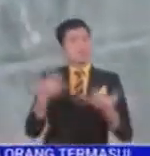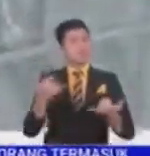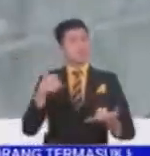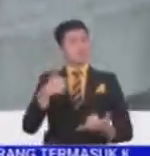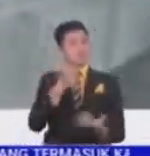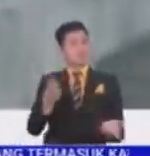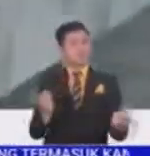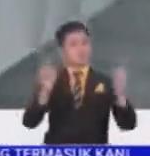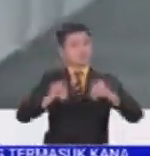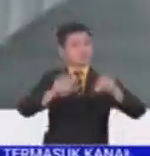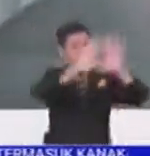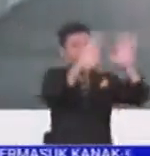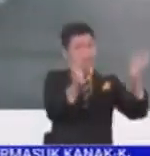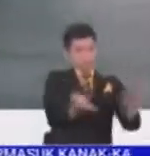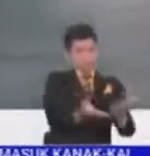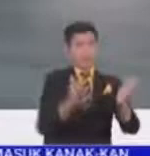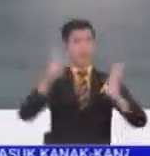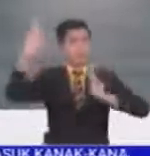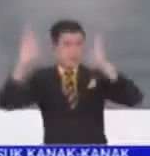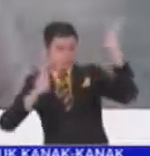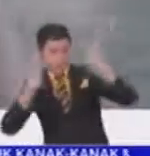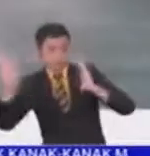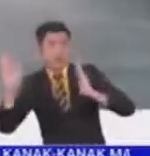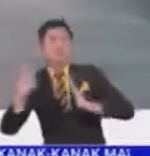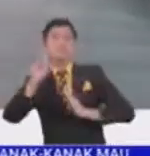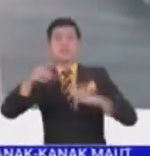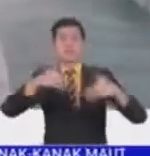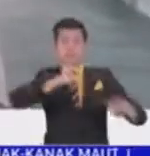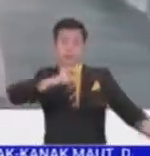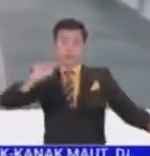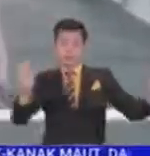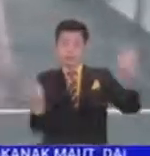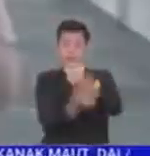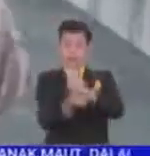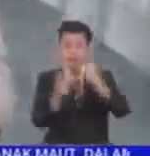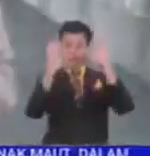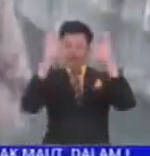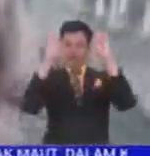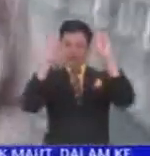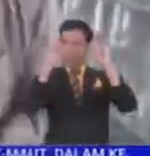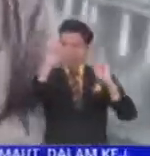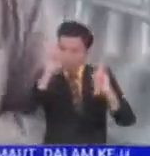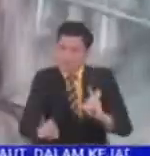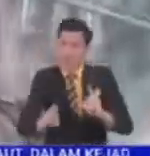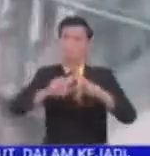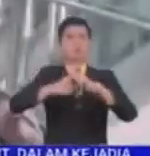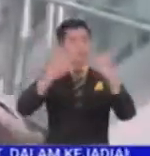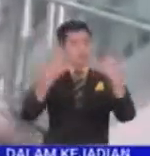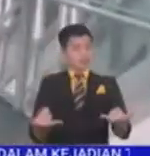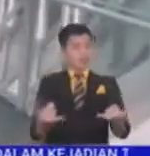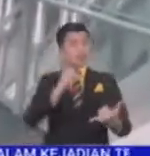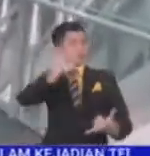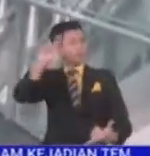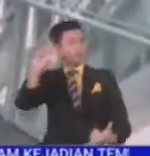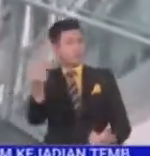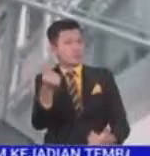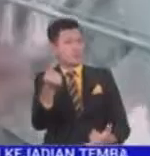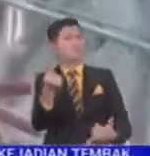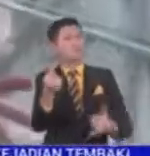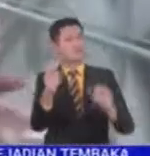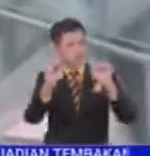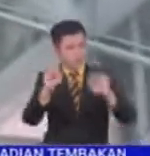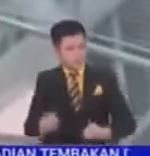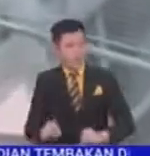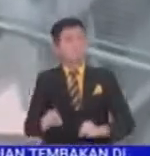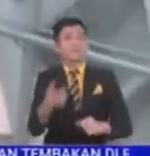Domestik maupun global memberi isyarat jelas perlunya transformasi sistem pendidikan bermula sekarang. Ia bukan sahaja untuk memenuhi keperluan